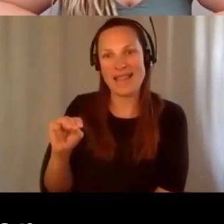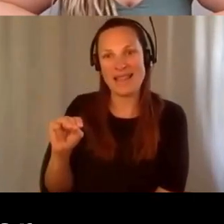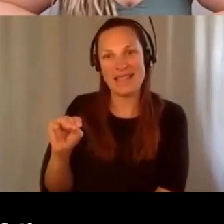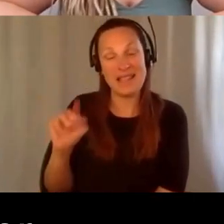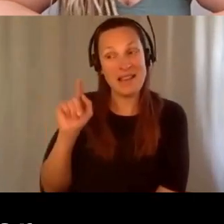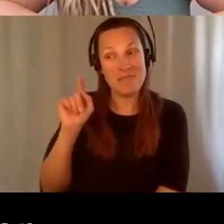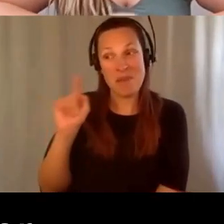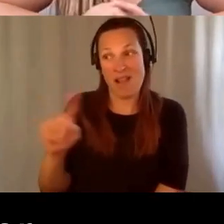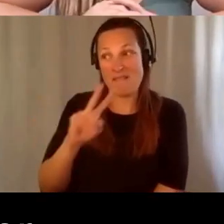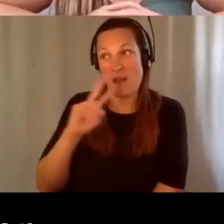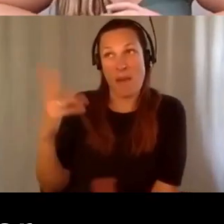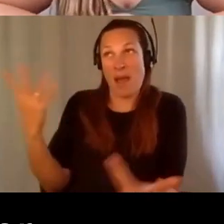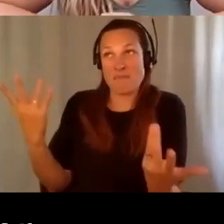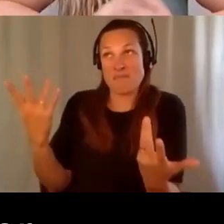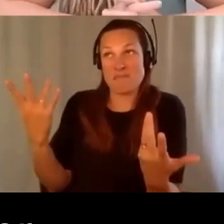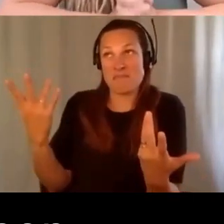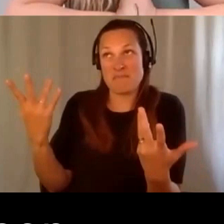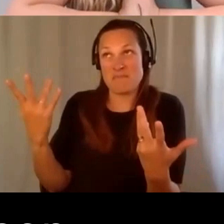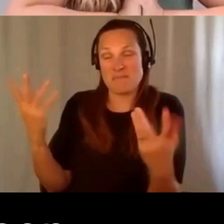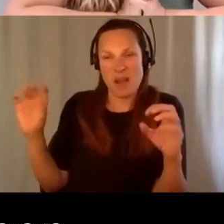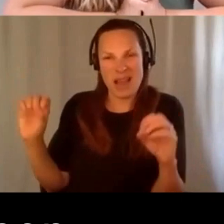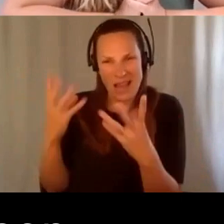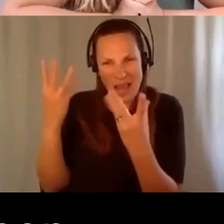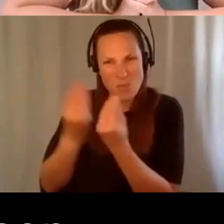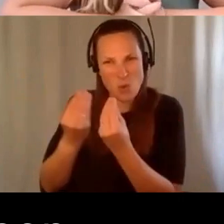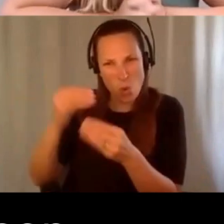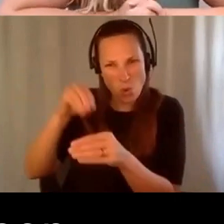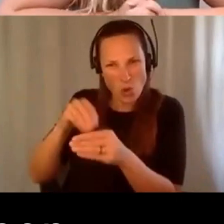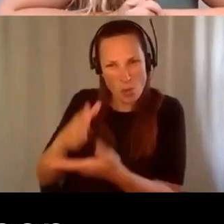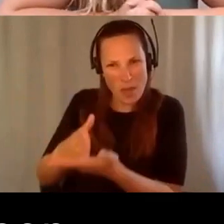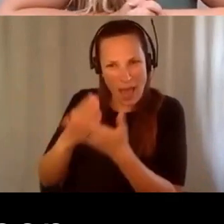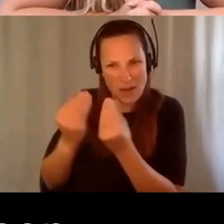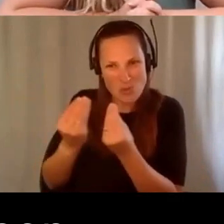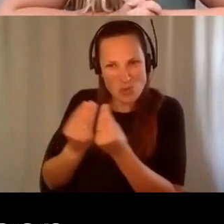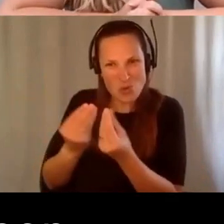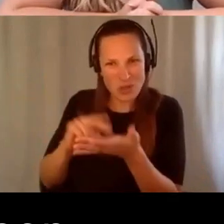jardinière-là, cette créatrice de contenu-là. Et je vous souhaite une bonne fin de saison.